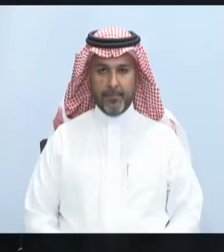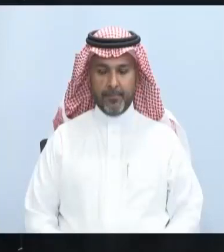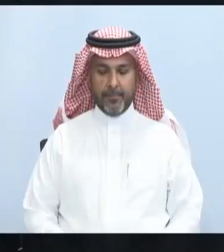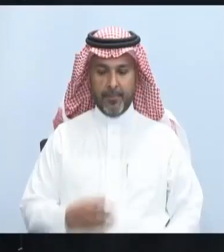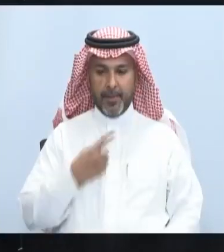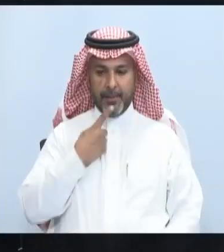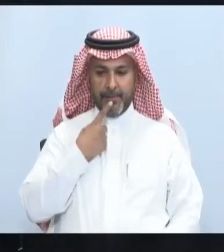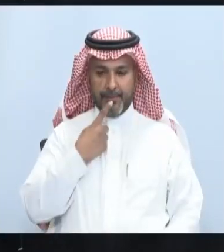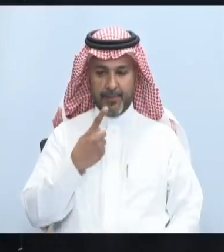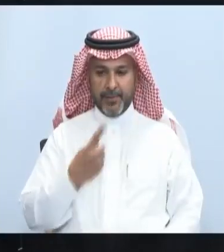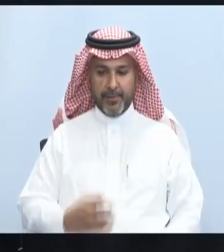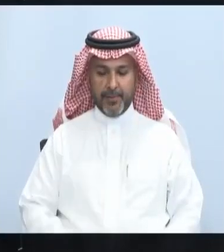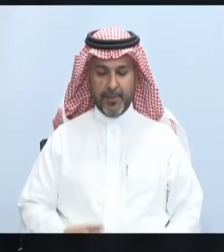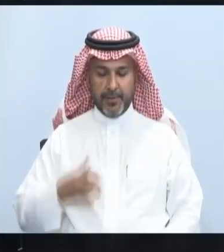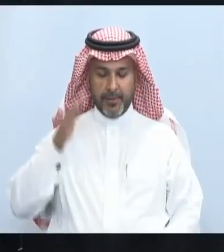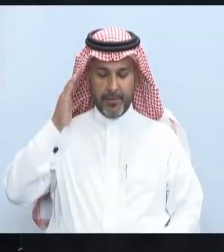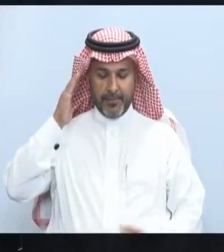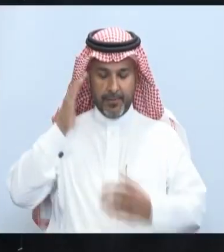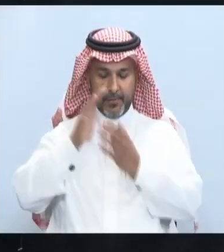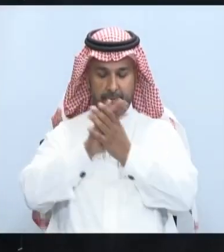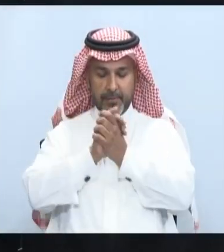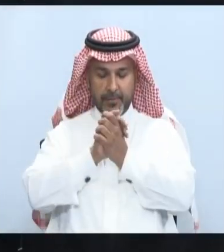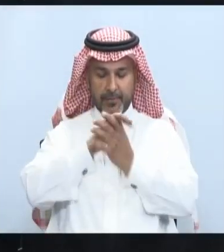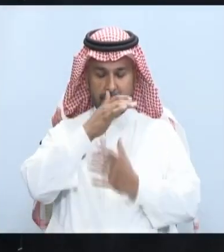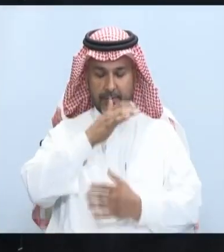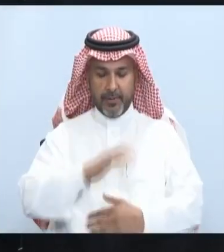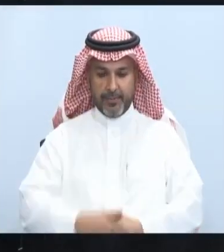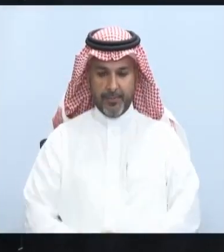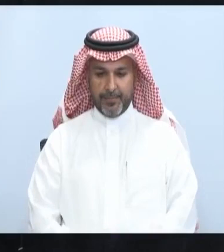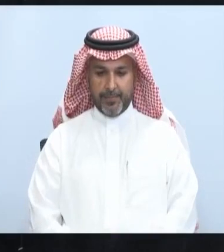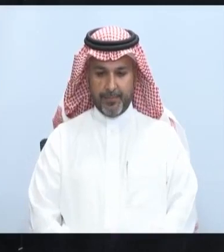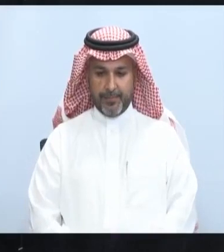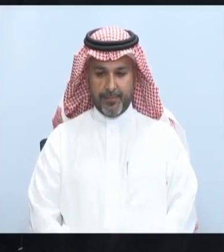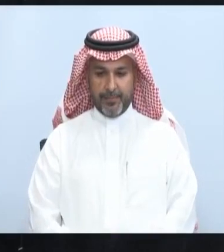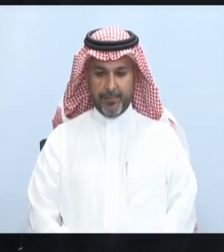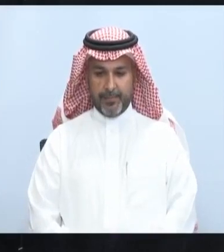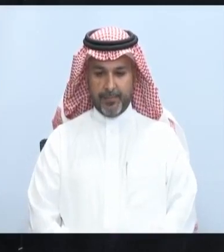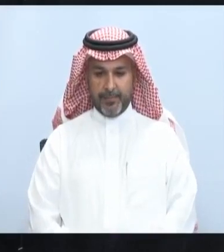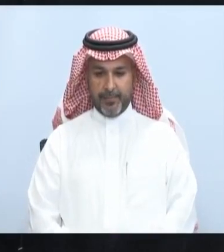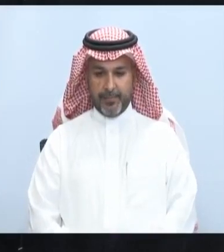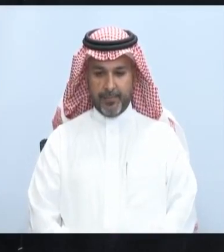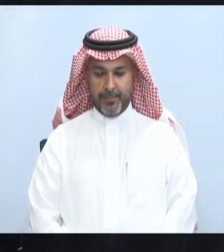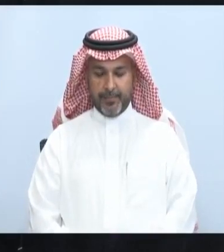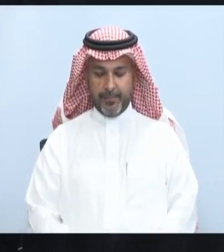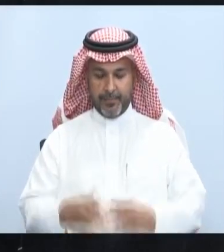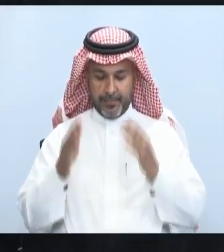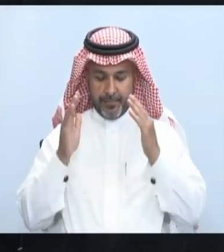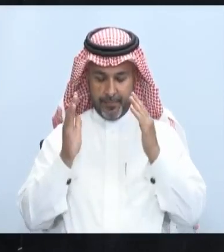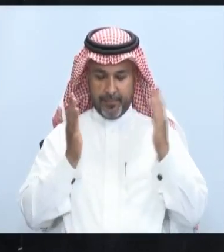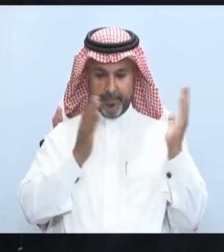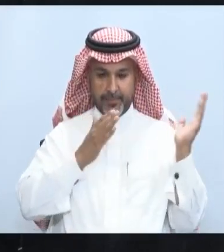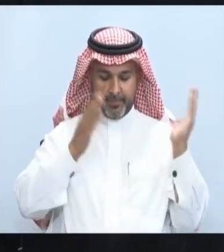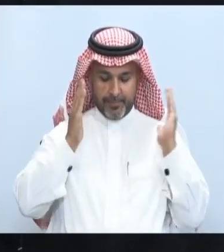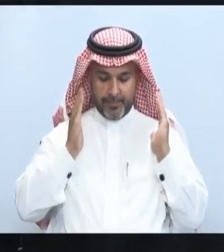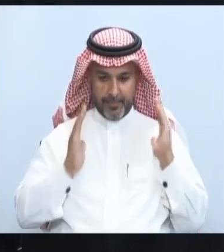بسم الله الرحمن الرحيم والصلاه والسلام على اشرف الانبياء والمرسلين نبينا محمد وعلى اله وصحبه وسلم تسليما كثيرا اهلا